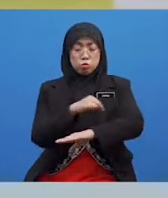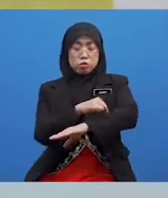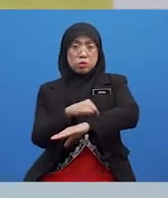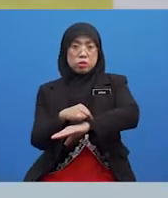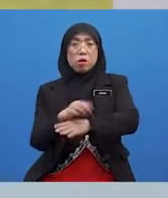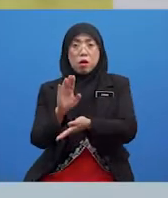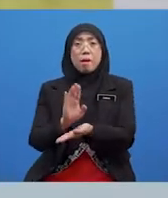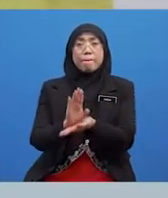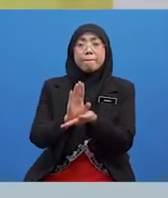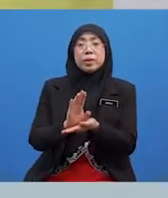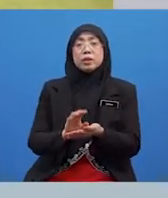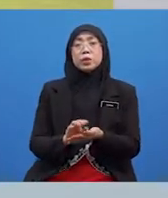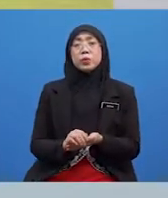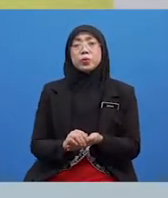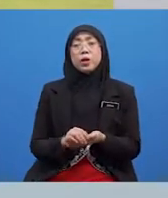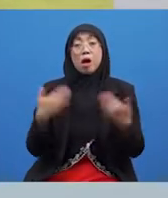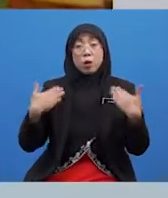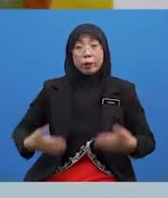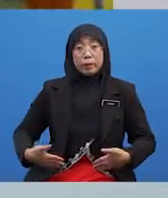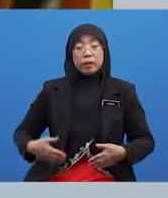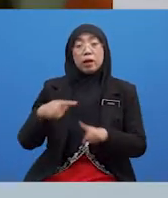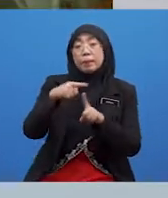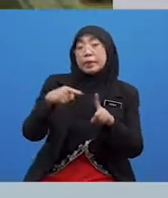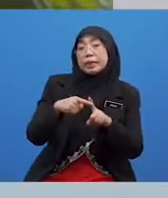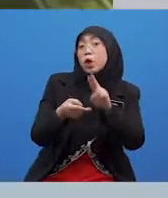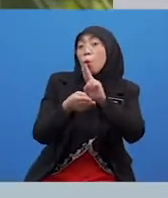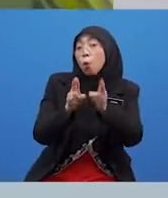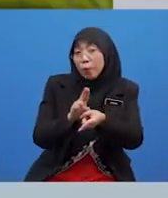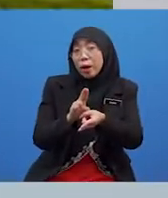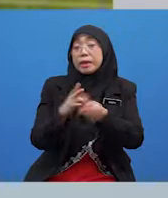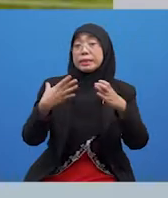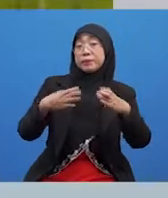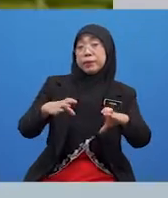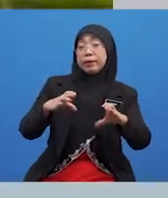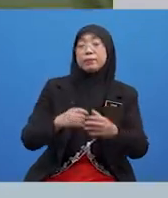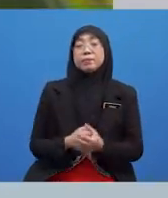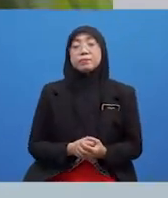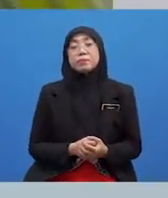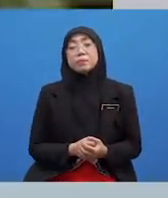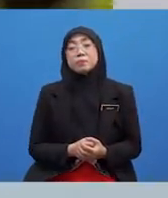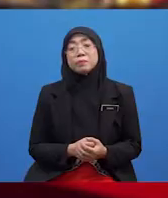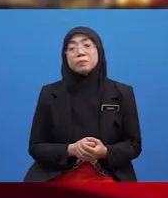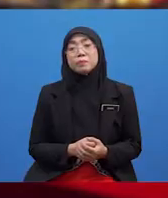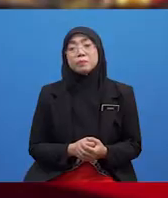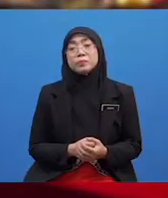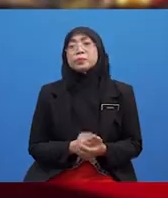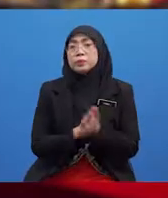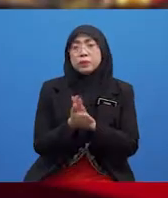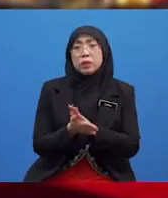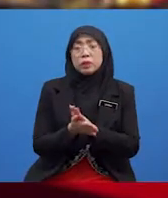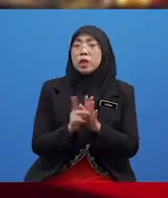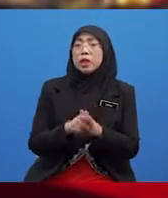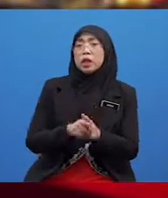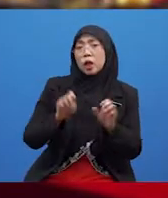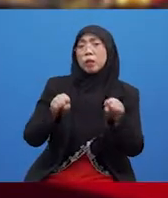bola, menarik minat penonton membeli tiket untuk melihat beliau beraksi. Kebolehan